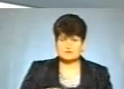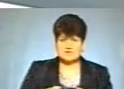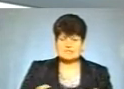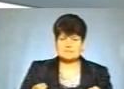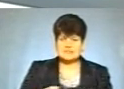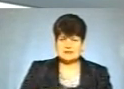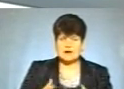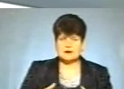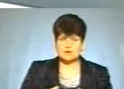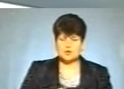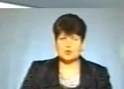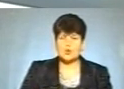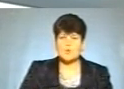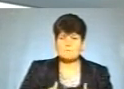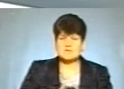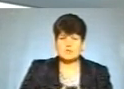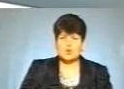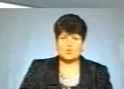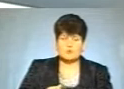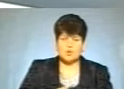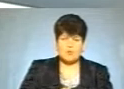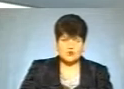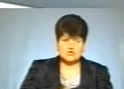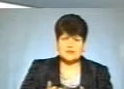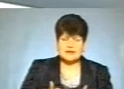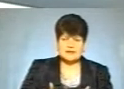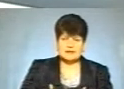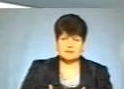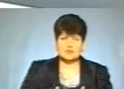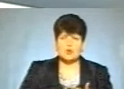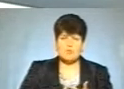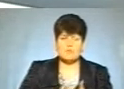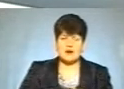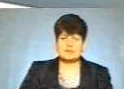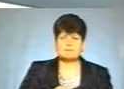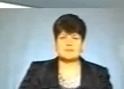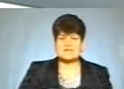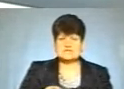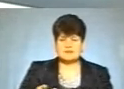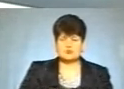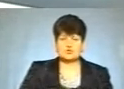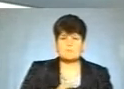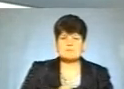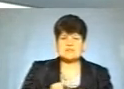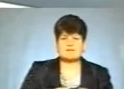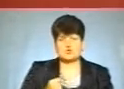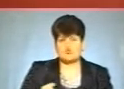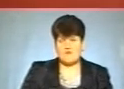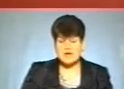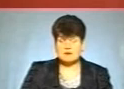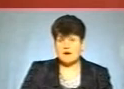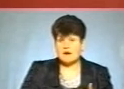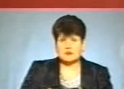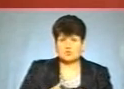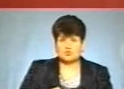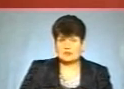спеціальну комісію чи групи робочі, які б допомагали працівникам щодо їх працевлаштування. Але як тут на